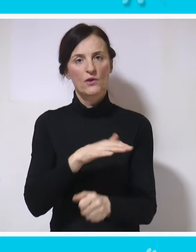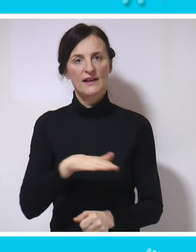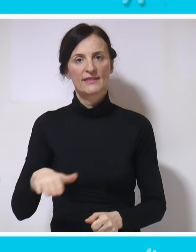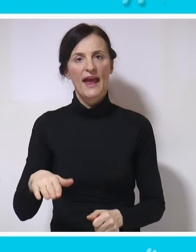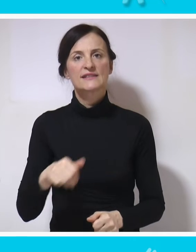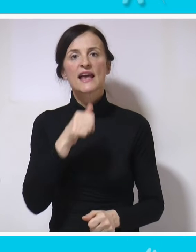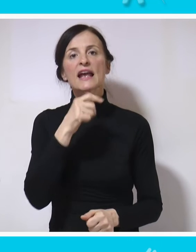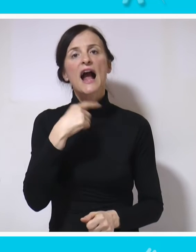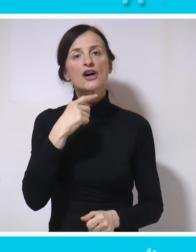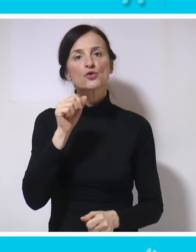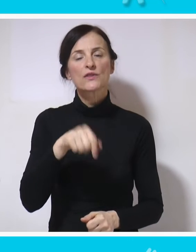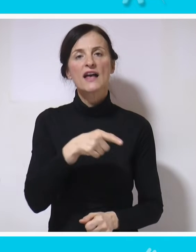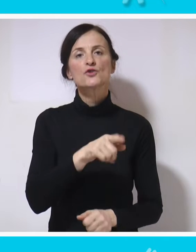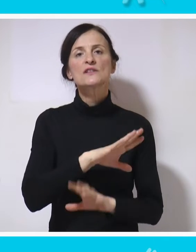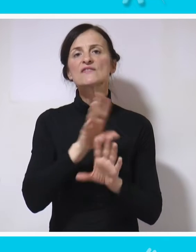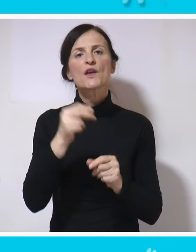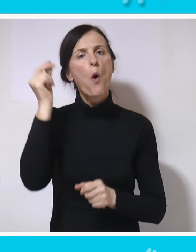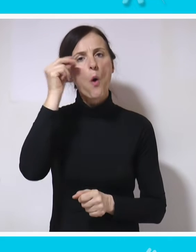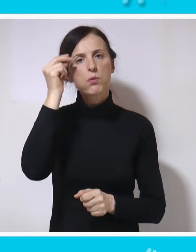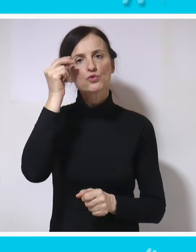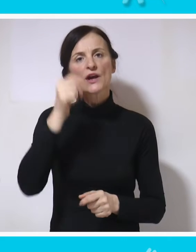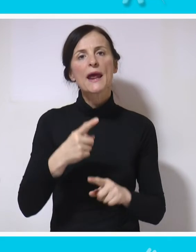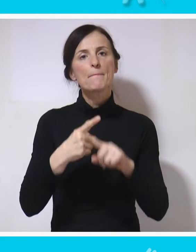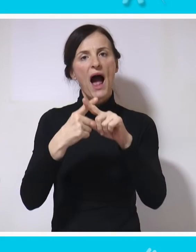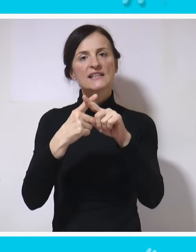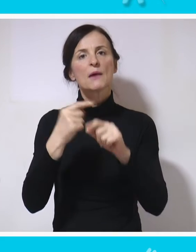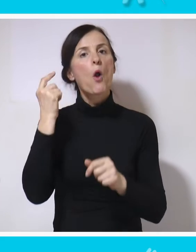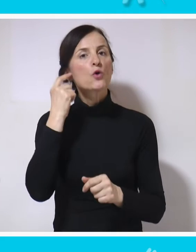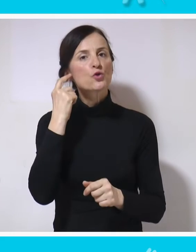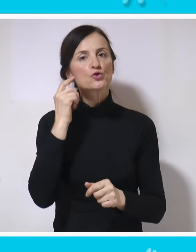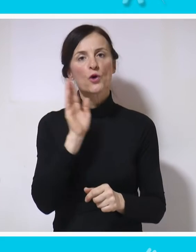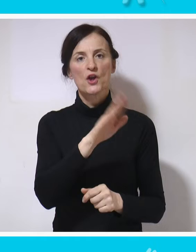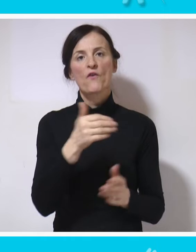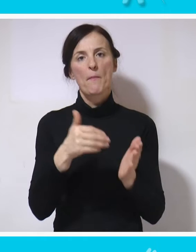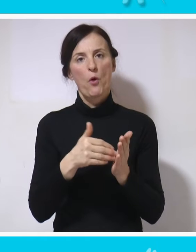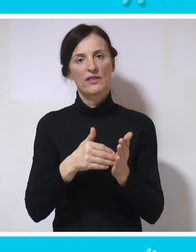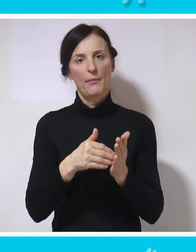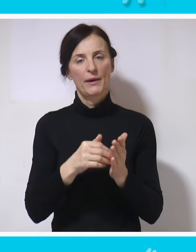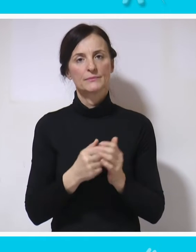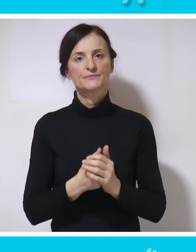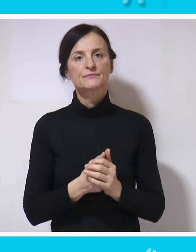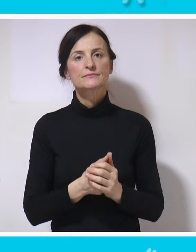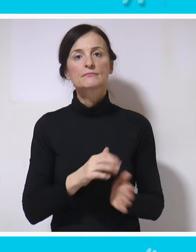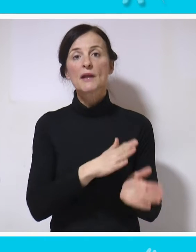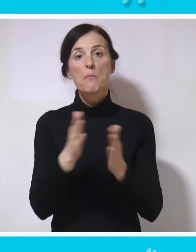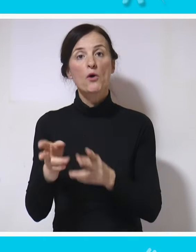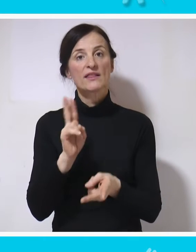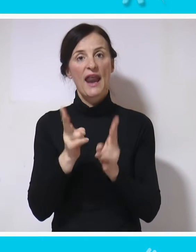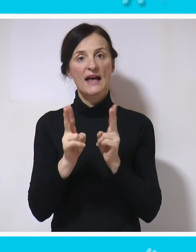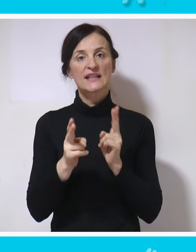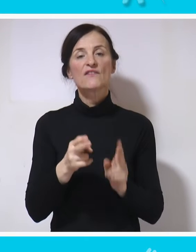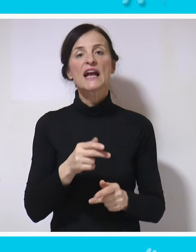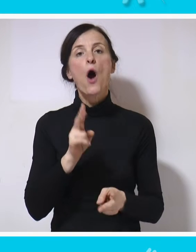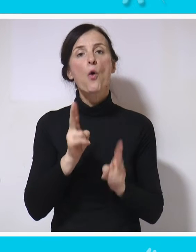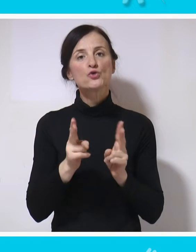pratioca deteta i kažu da su svi obučeni te maksimalno osluškuju potrebe deteta. Pored